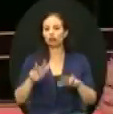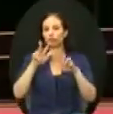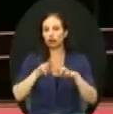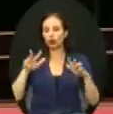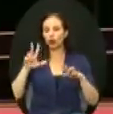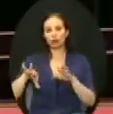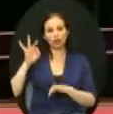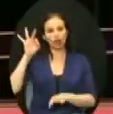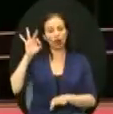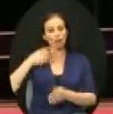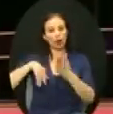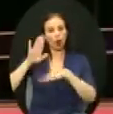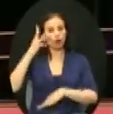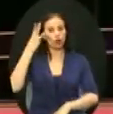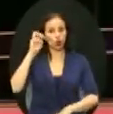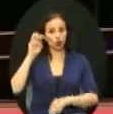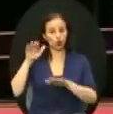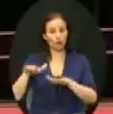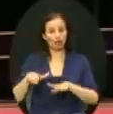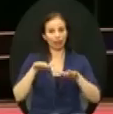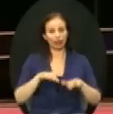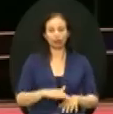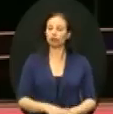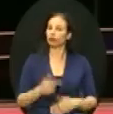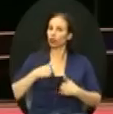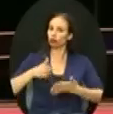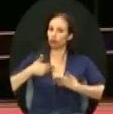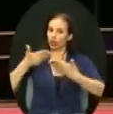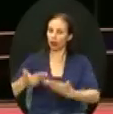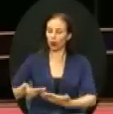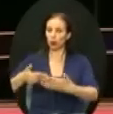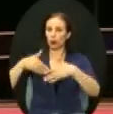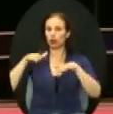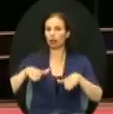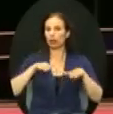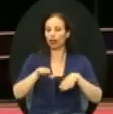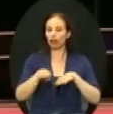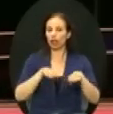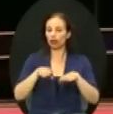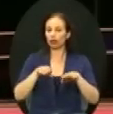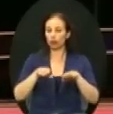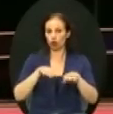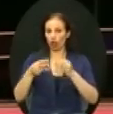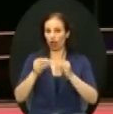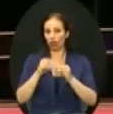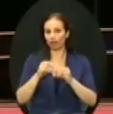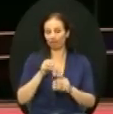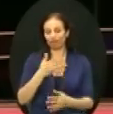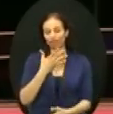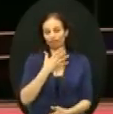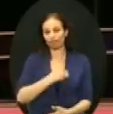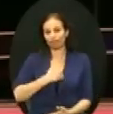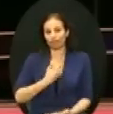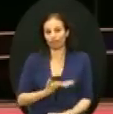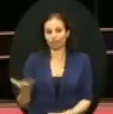ביחסית ברוב, יש לו 30 מנדטים. אנחנו נתנו את המנדט להרכיב את הממשלה, לצערנו הבנו